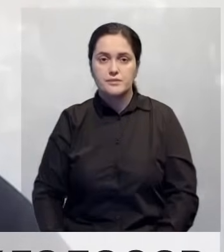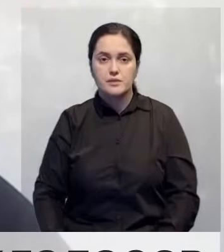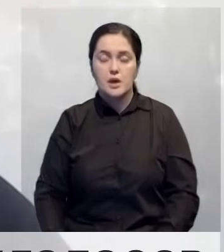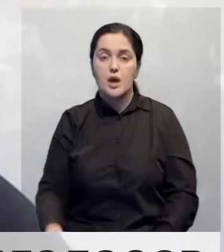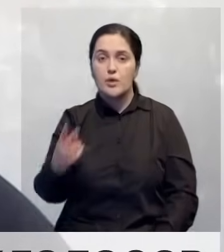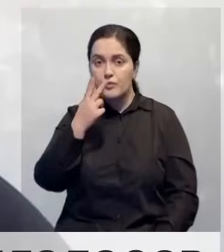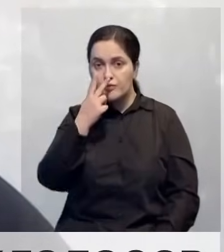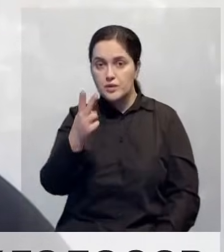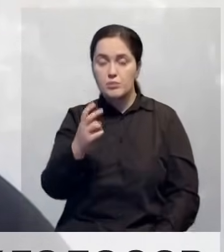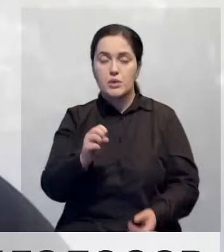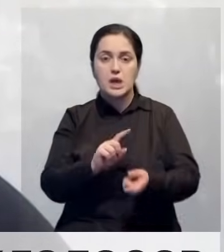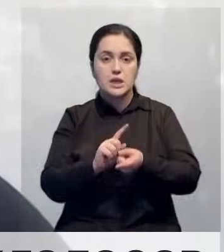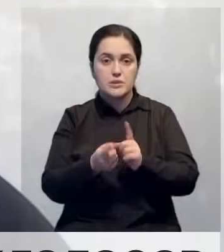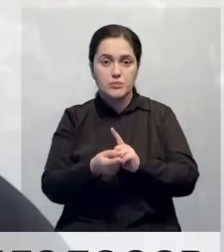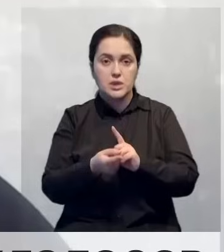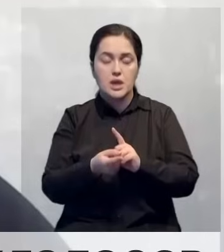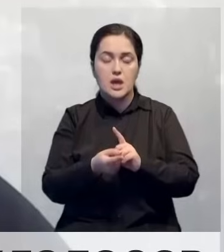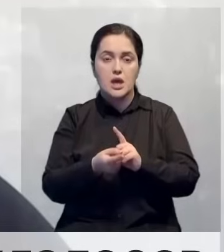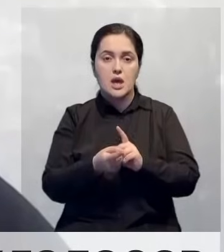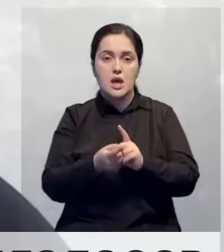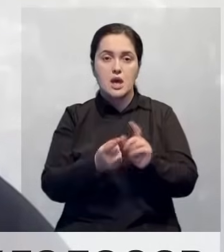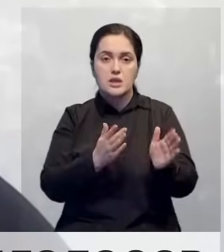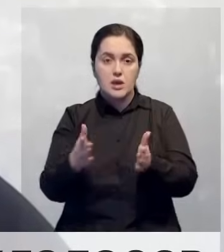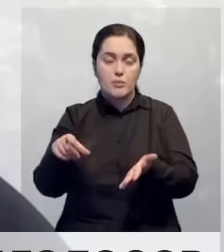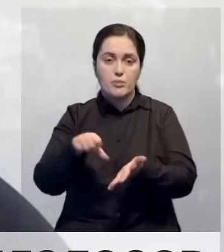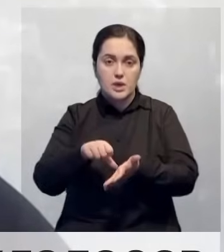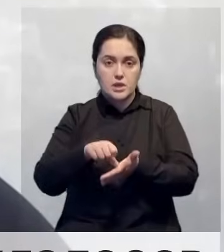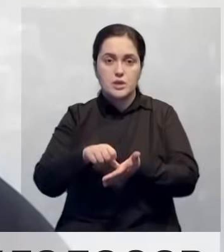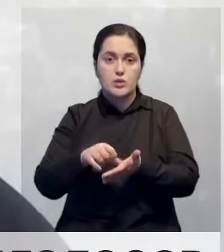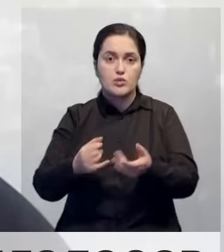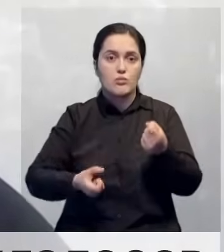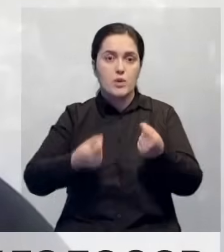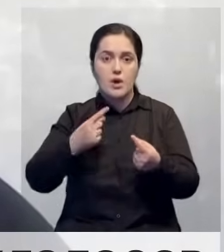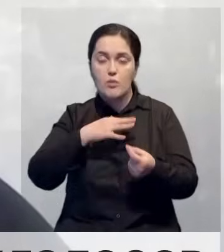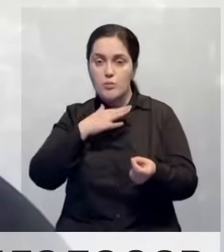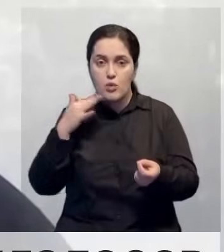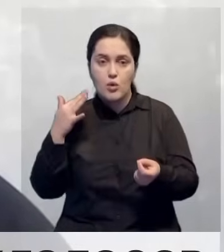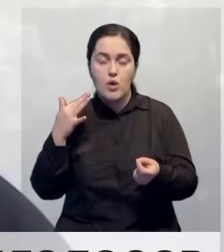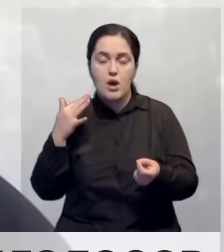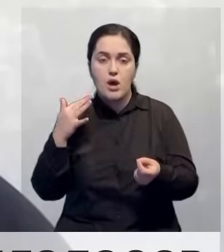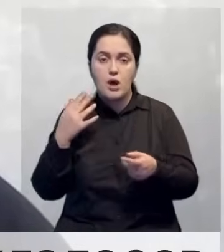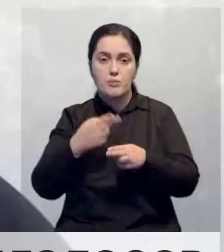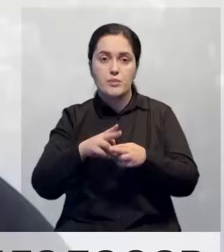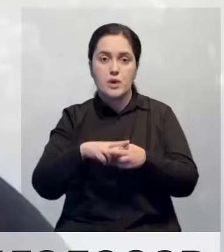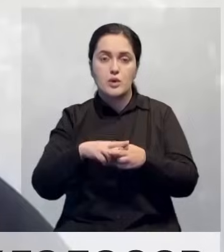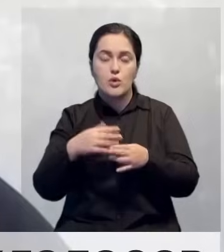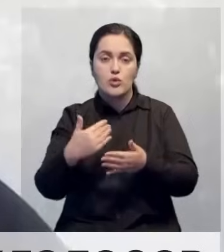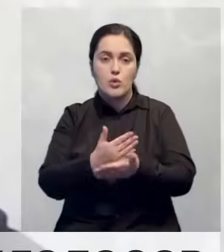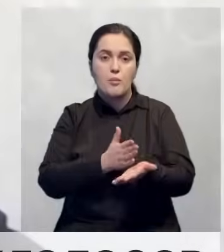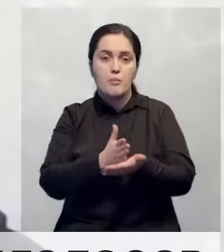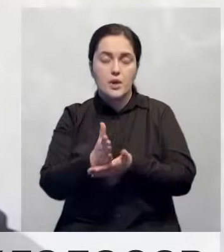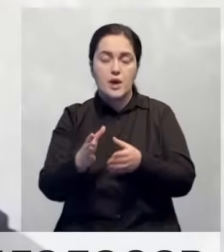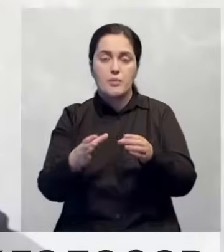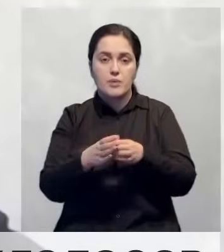как изменилась система представительства, мы видим, что появилось большое количество одномандатников, появились новые политические